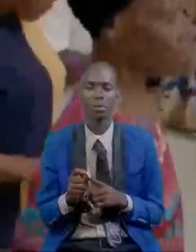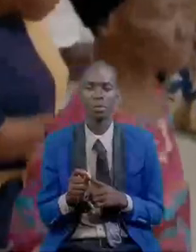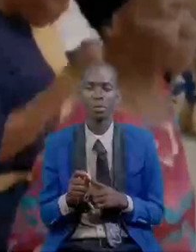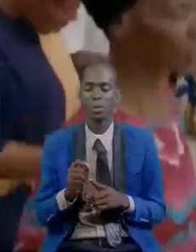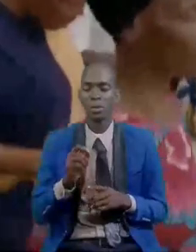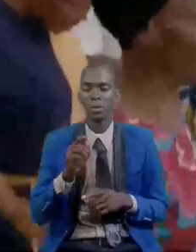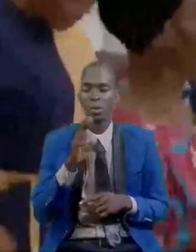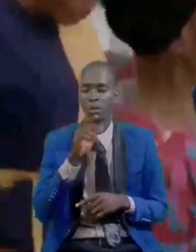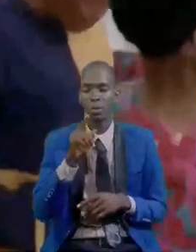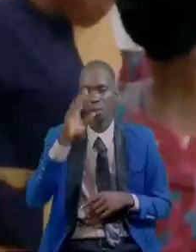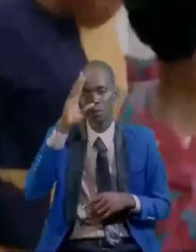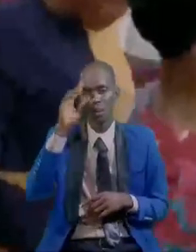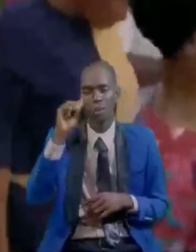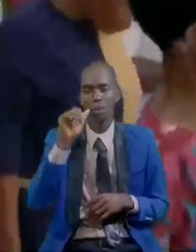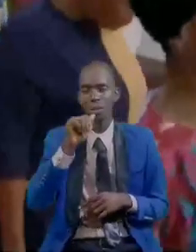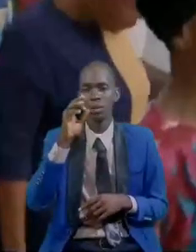un ministre